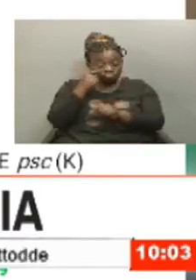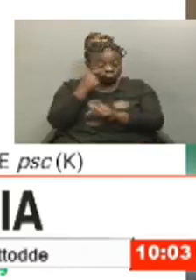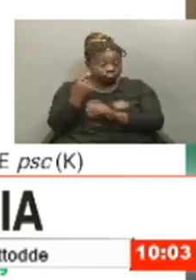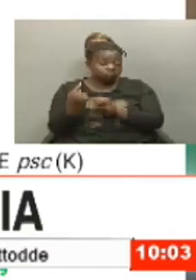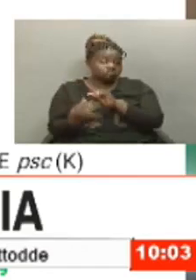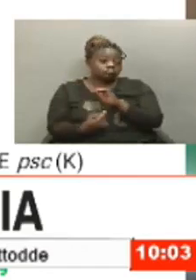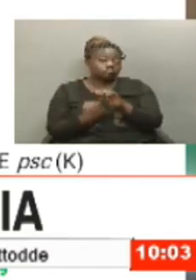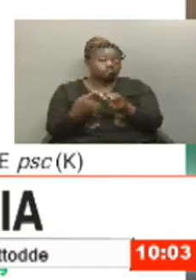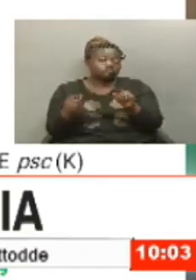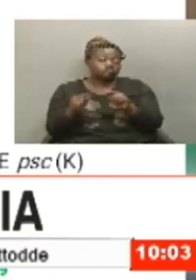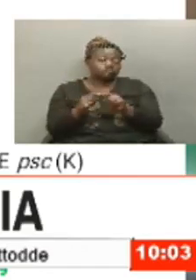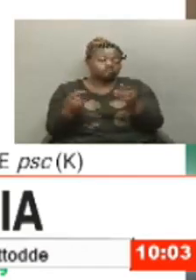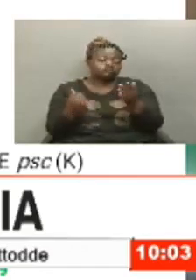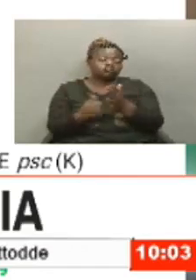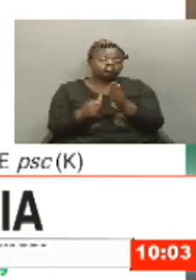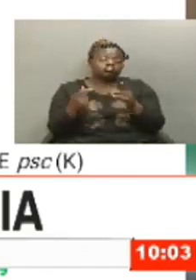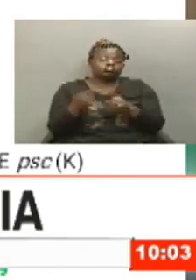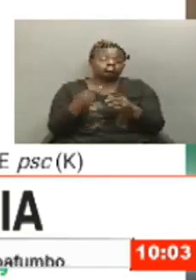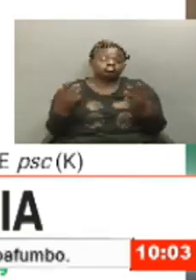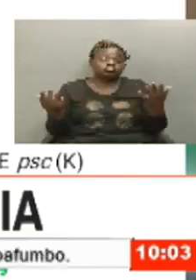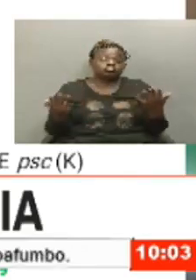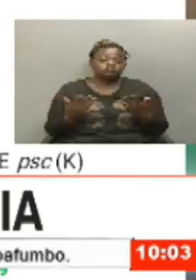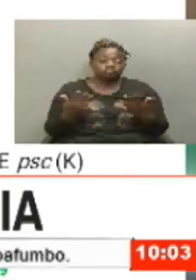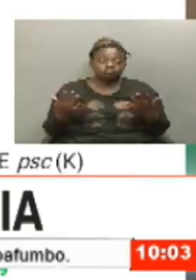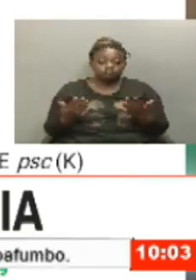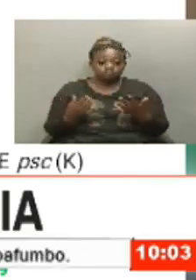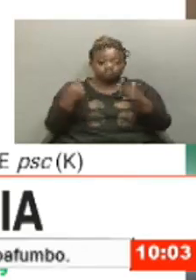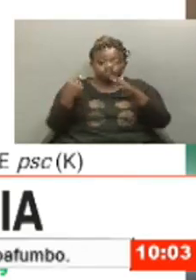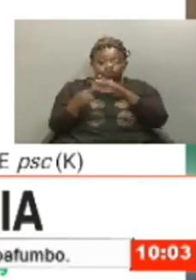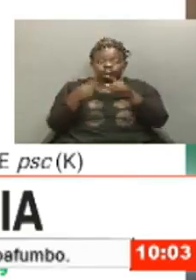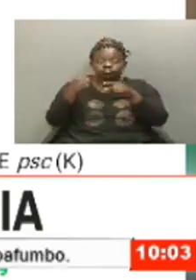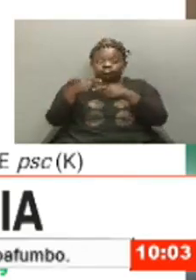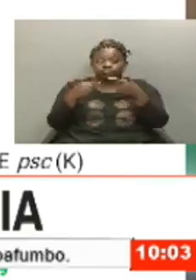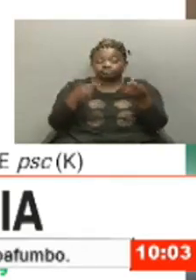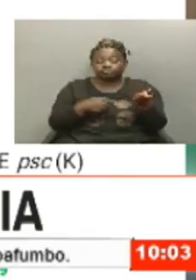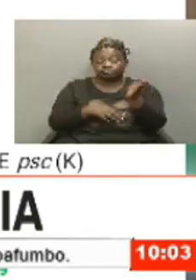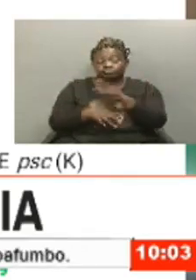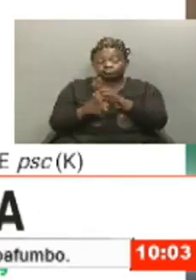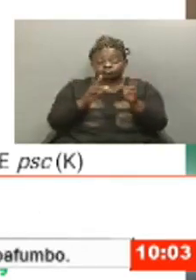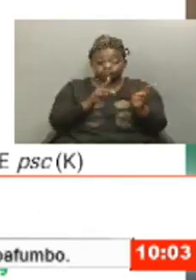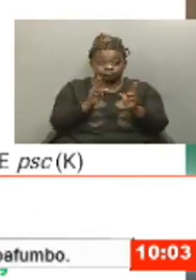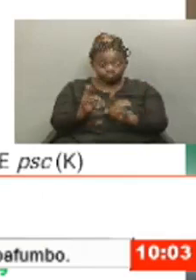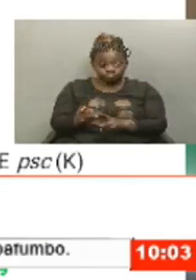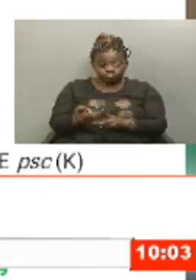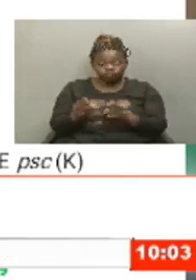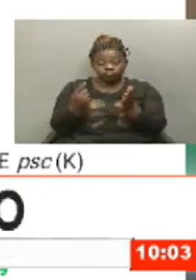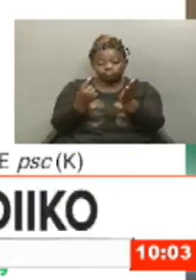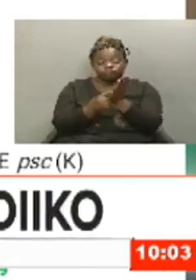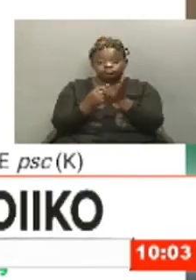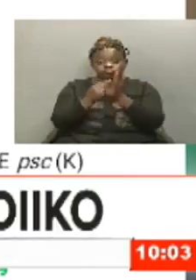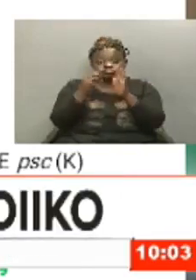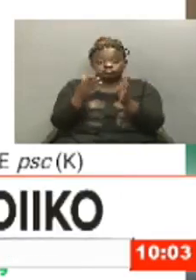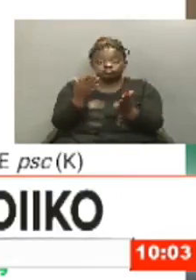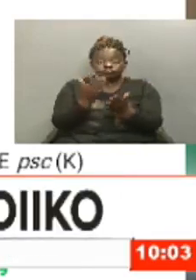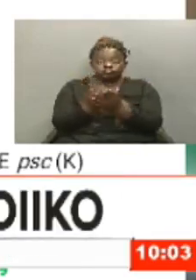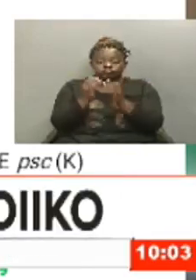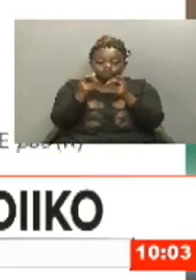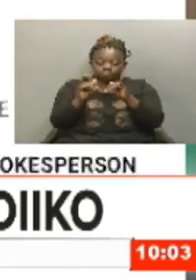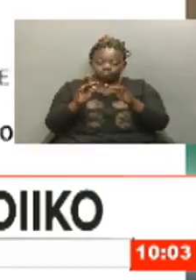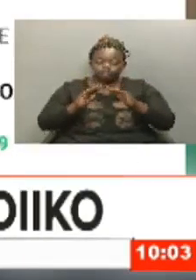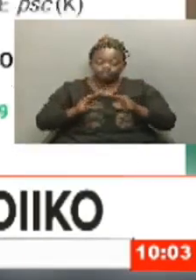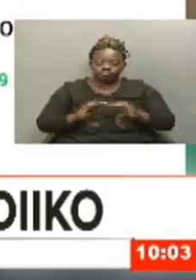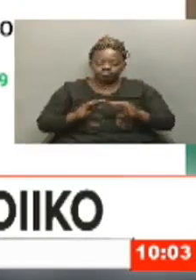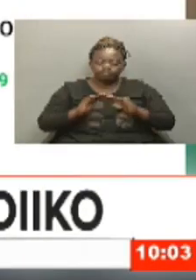embeera n'awavudde obuzibu. Embeera egenda mu maaso n'okuzibwa mu nteeko nga bannayuganda basabiddwa okusigala nga